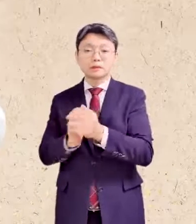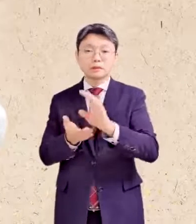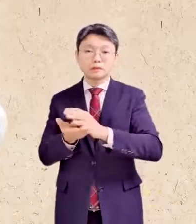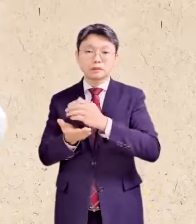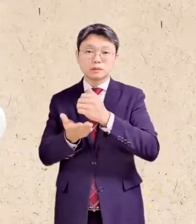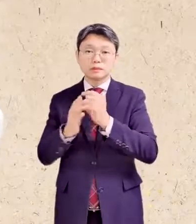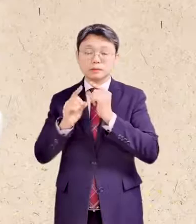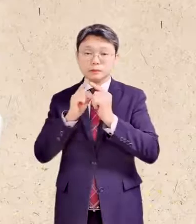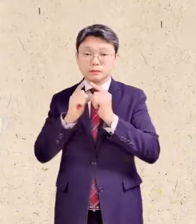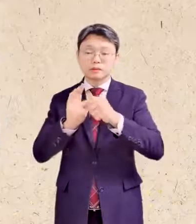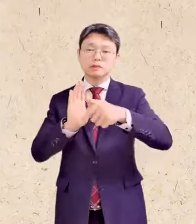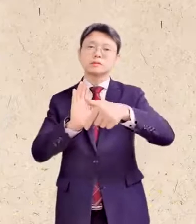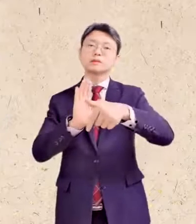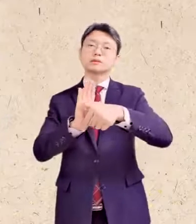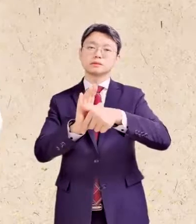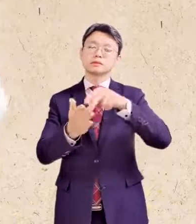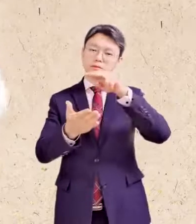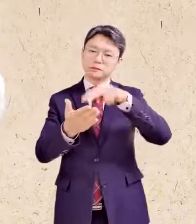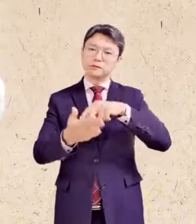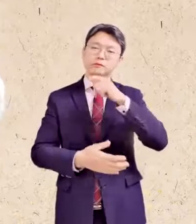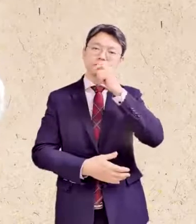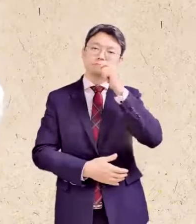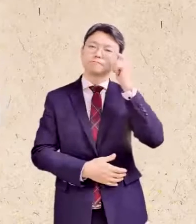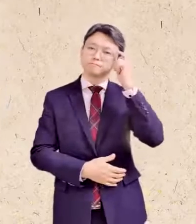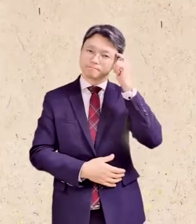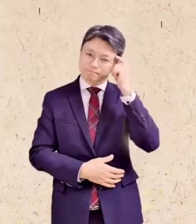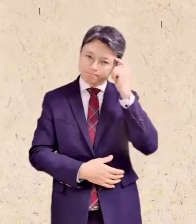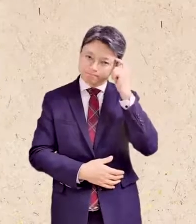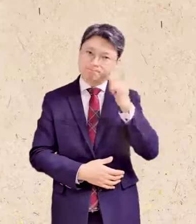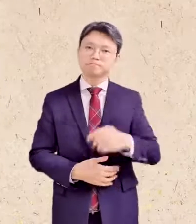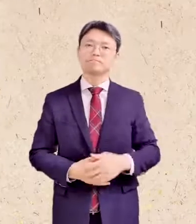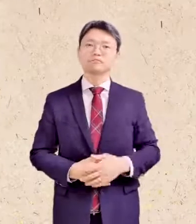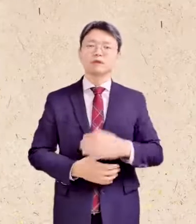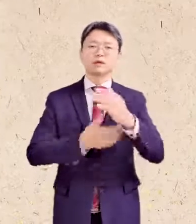예수 그리스도에 관한 말씀인 요한계시록을 읽고